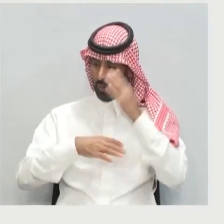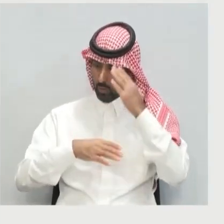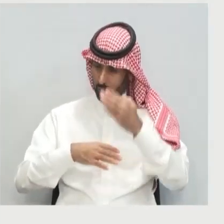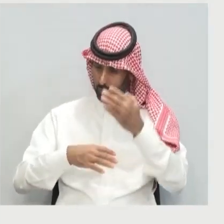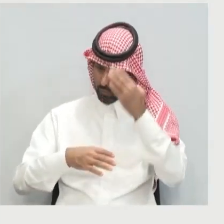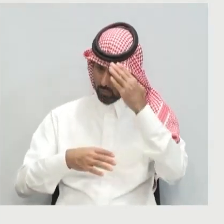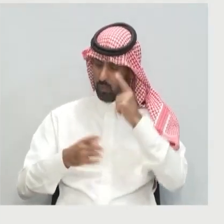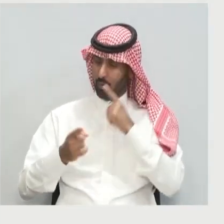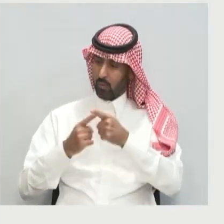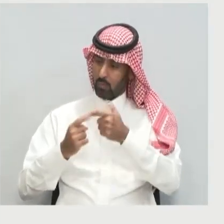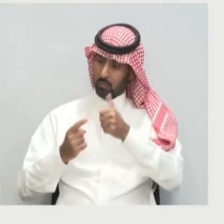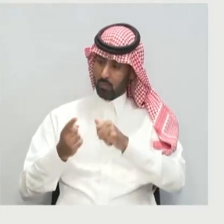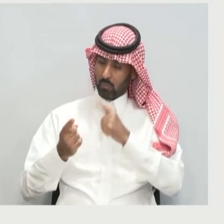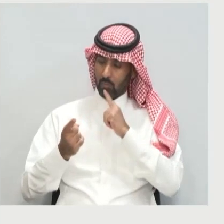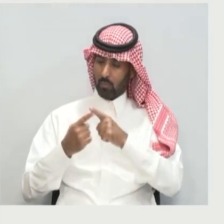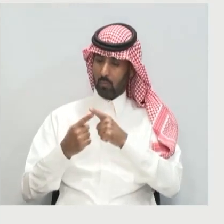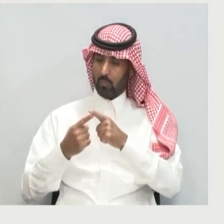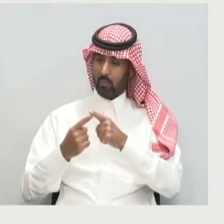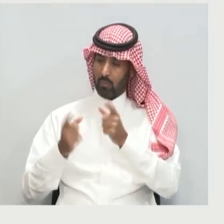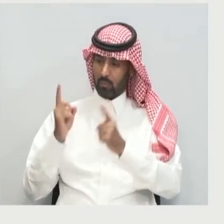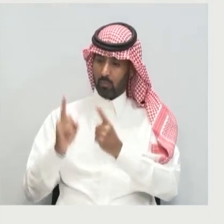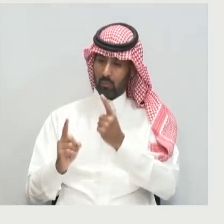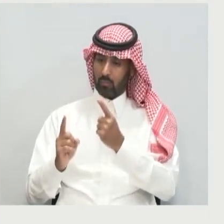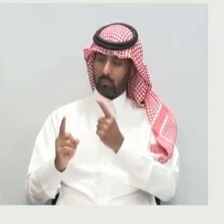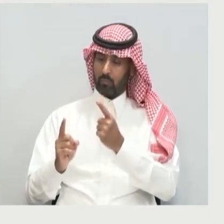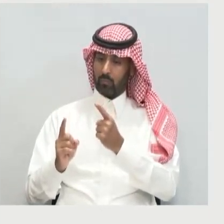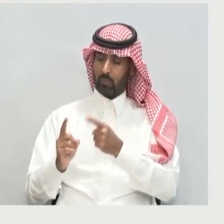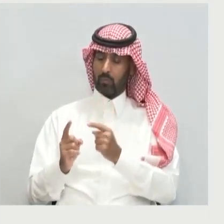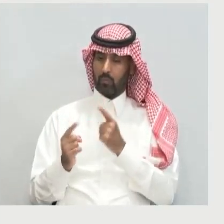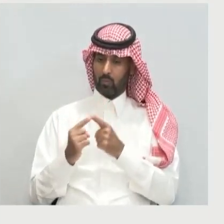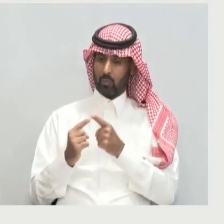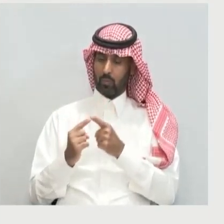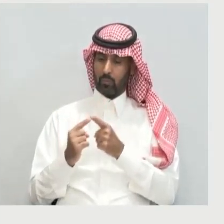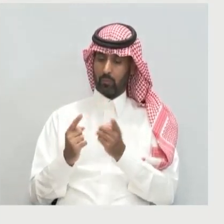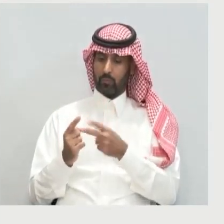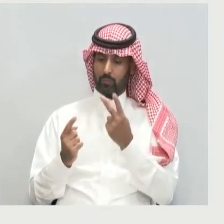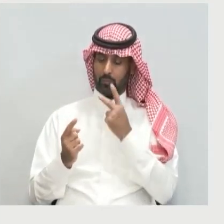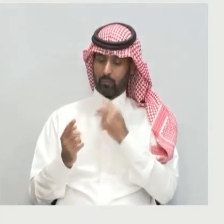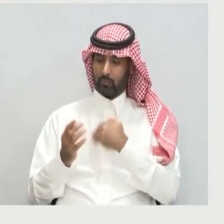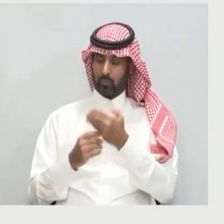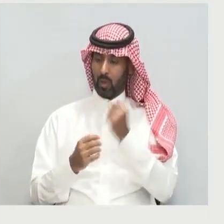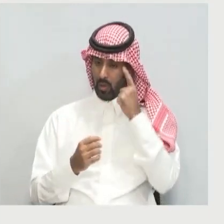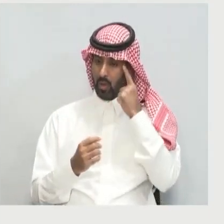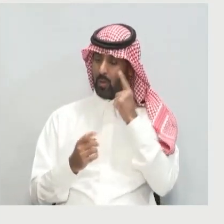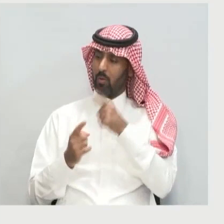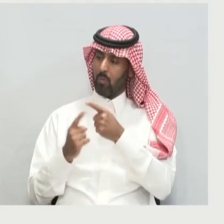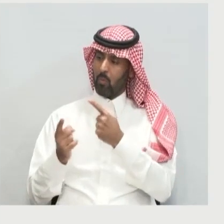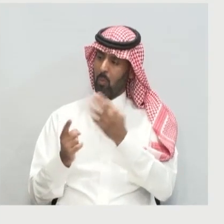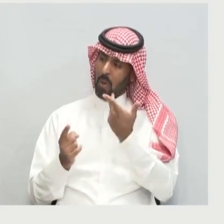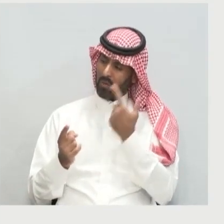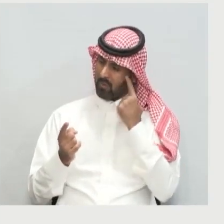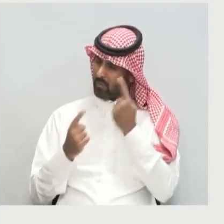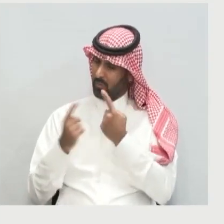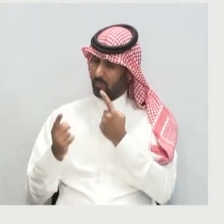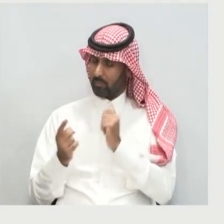الاخرين حتى لو كنت لا تتفق معهم ثانيا حاول فهم وجهات نظر